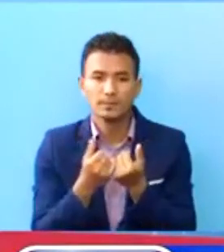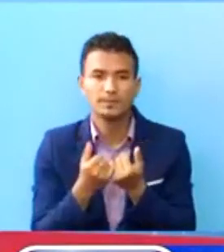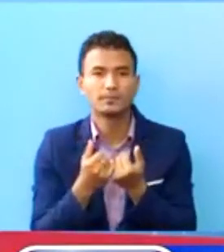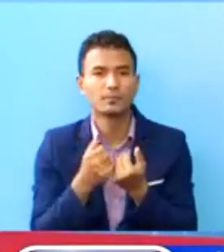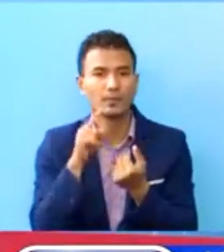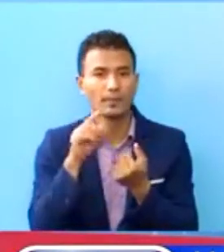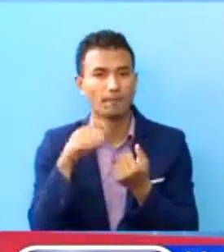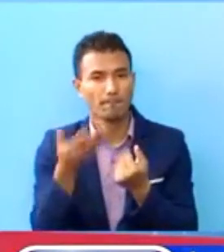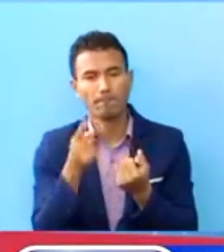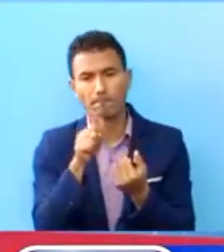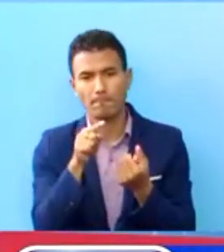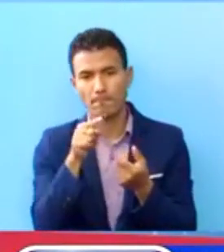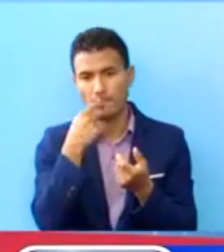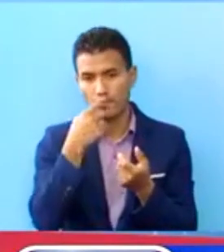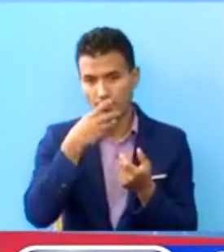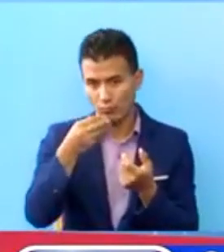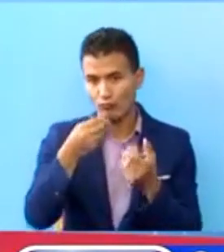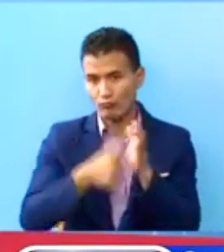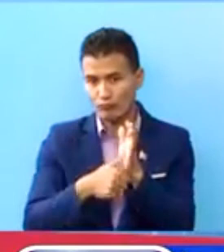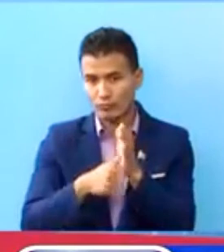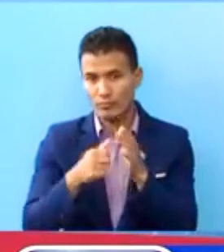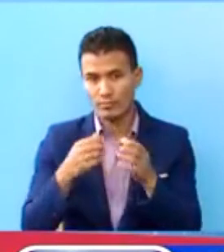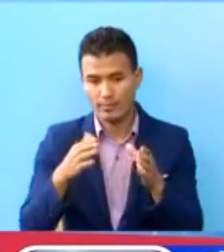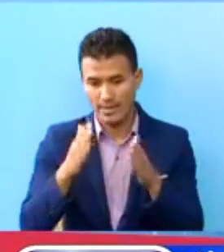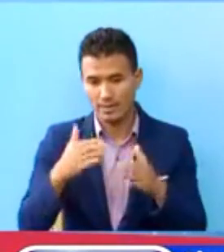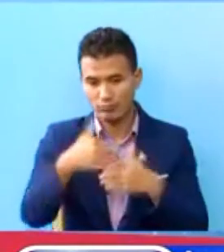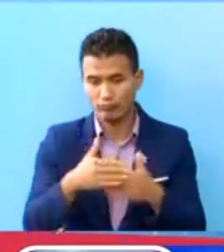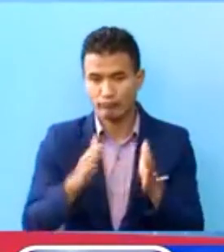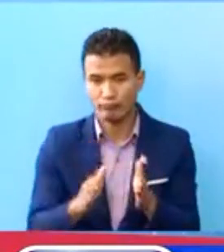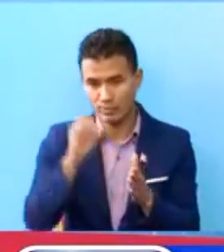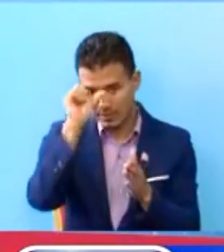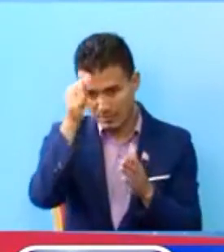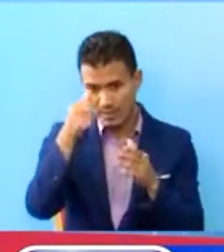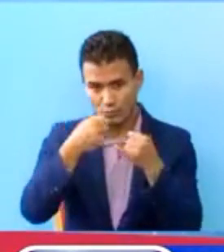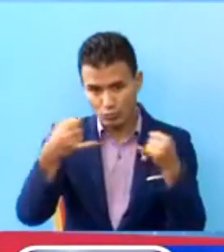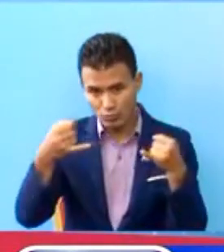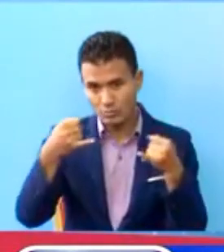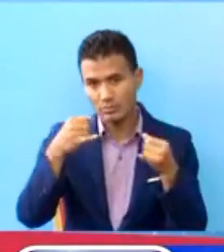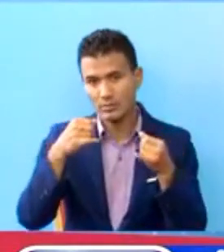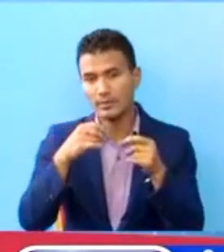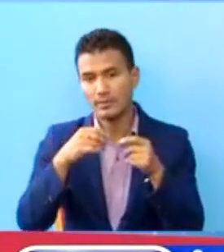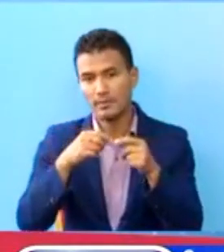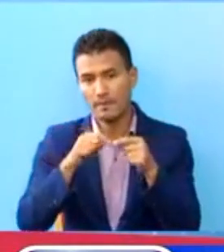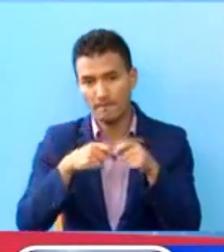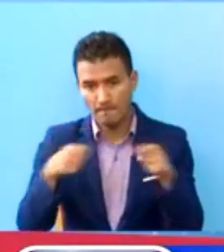र त्यसपछि उक्त स्वाब रहेको भाँडालाई रातो फित्ता डोरी वा रिबनले